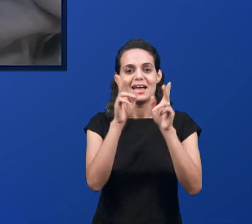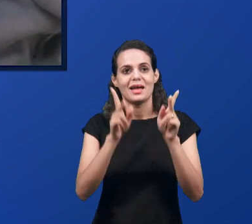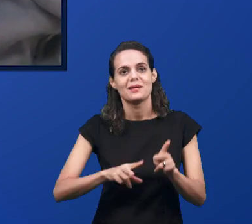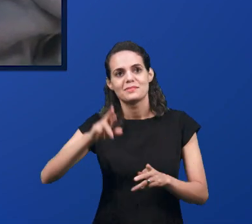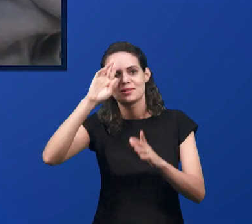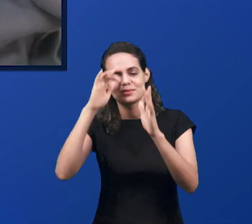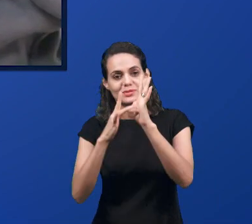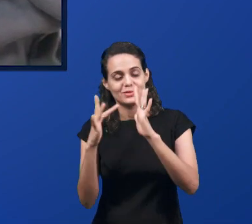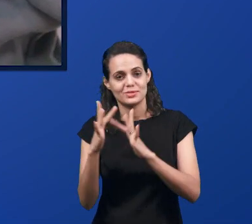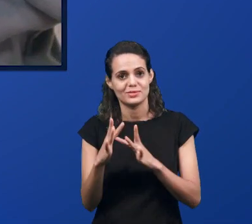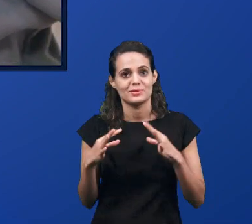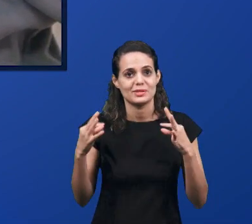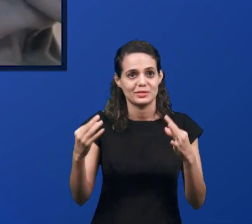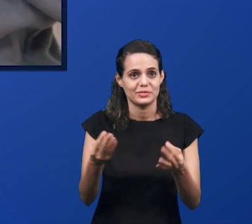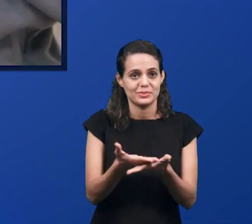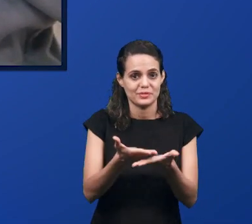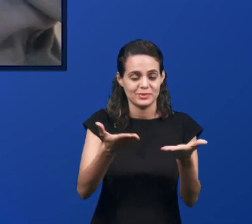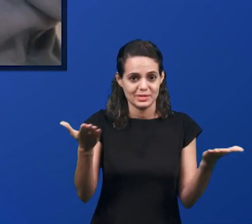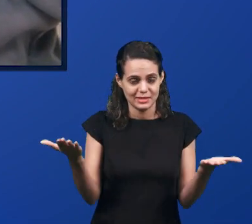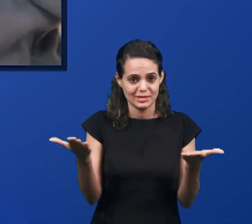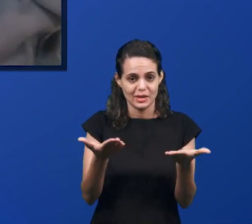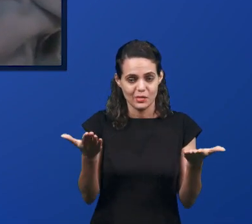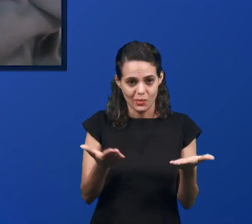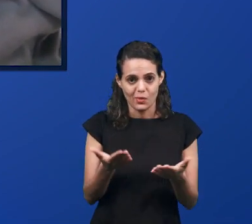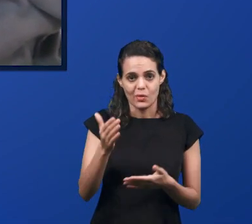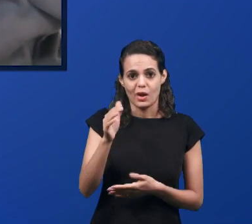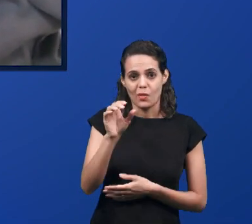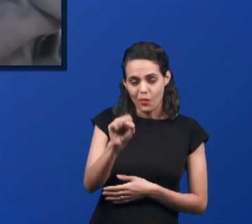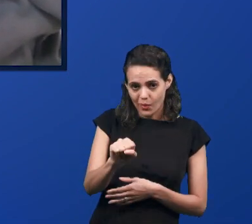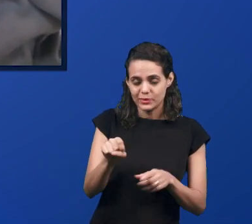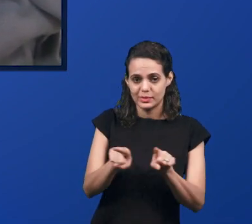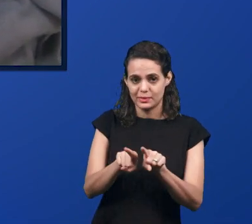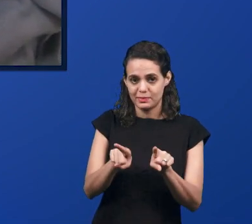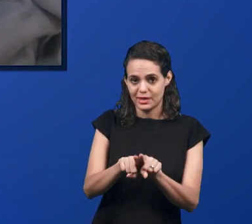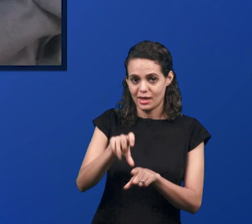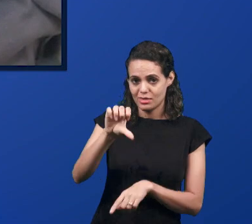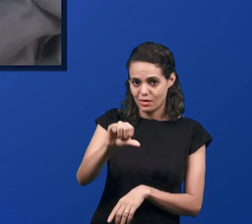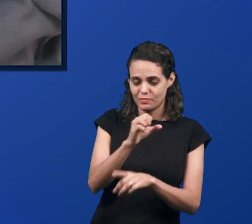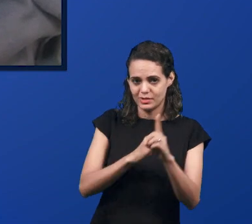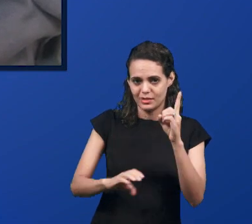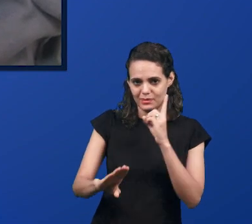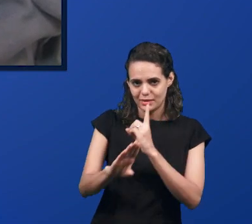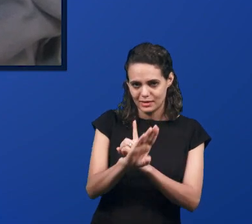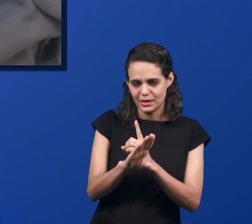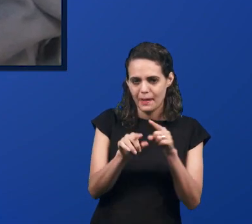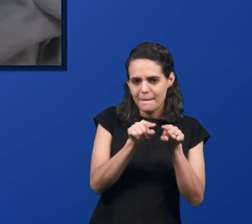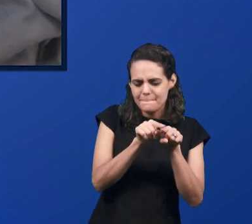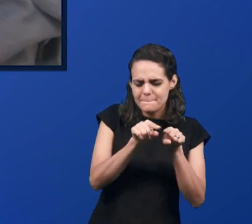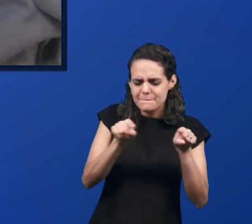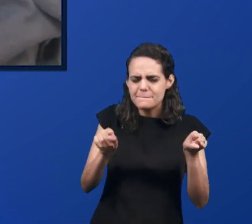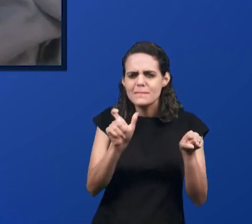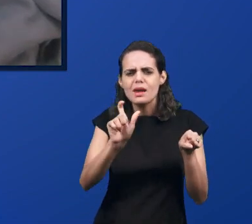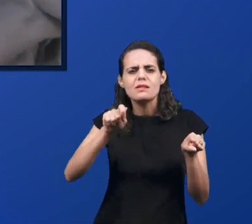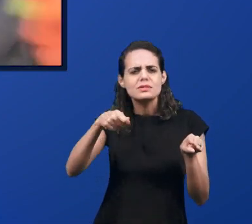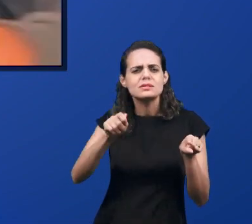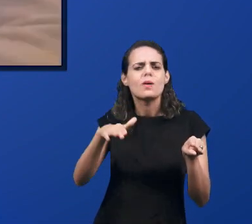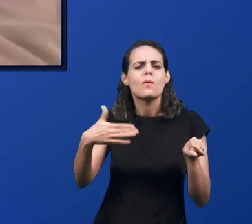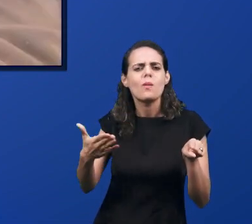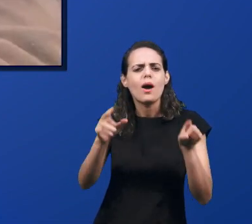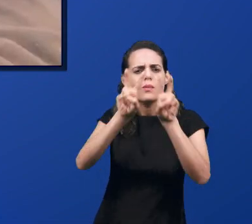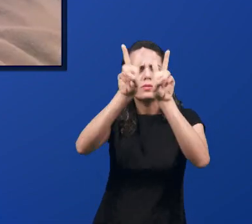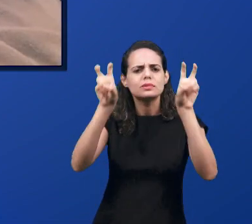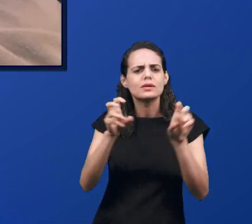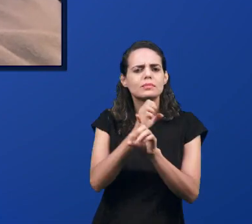Seigneur Jésus, mes frères. Aujourd'hui, nous allons répondre à la question 8, 9 de l'EBD. Complétez le mot qui donne le nom à thématique 7